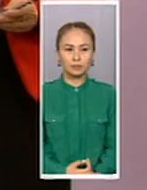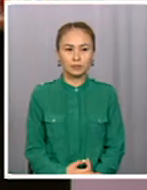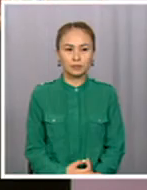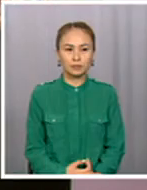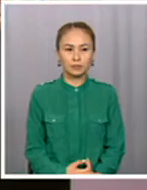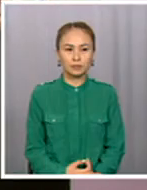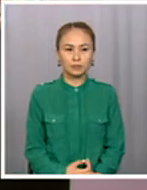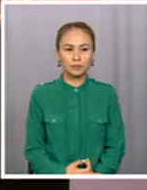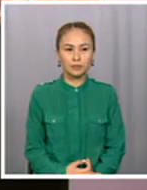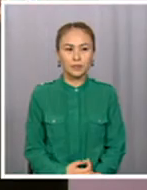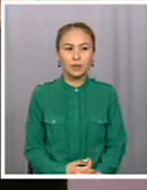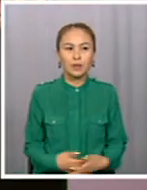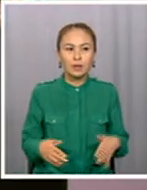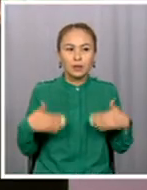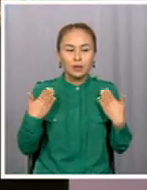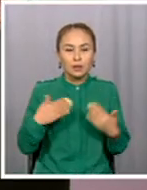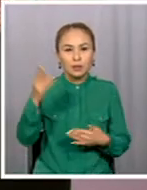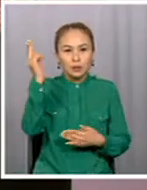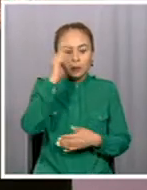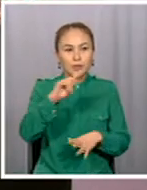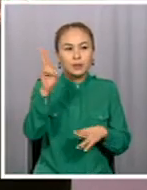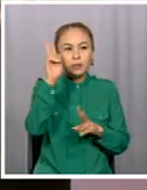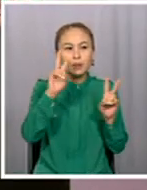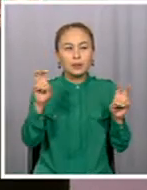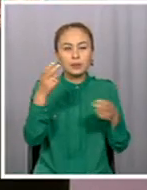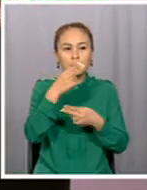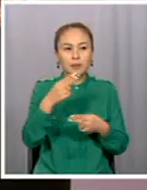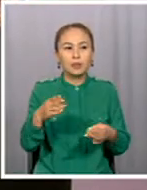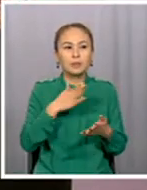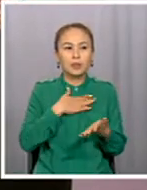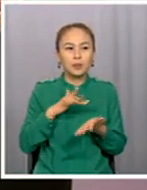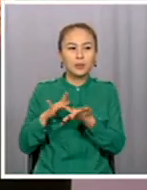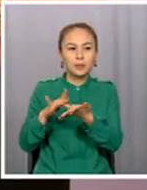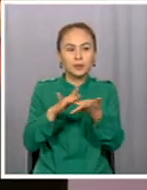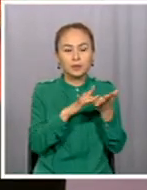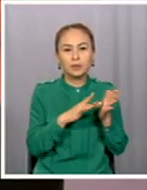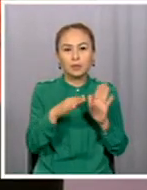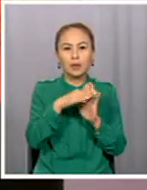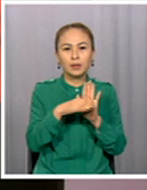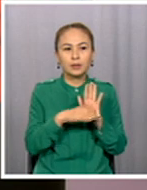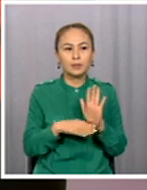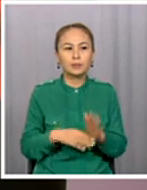Сәлеметсіңдер ме оқушылар? Сабағымыздың тақырыбы менің туристік бағытым.